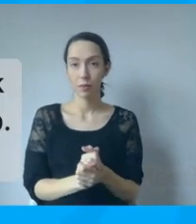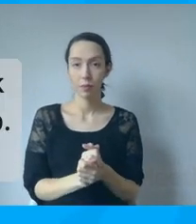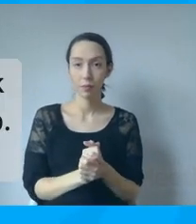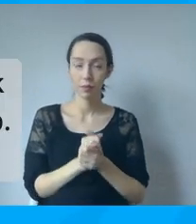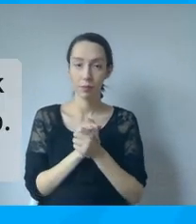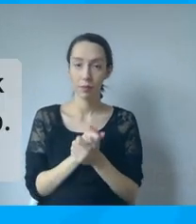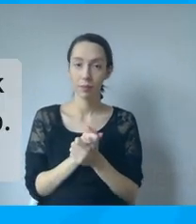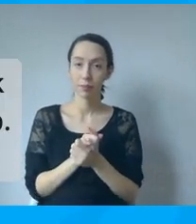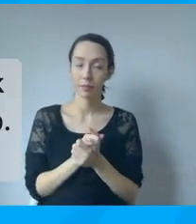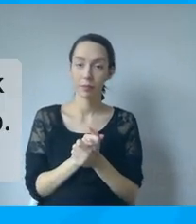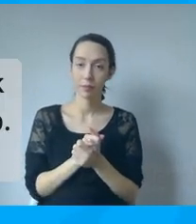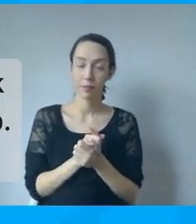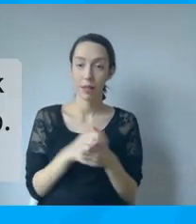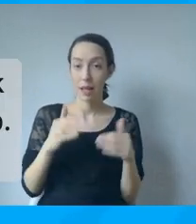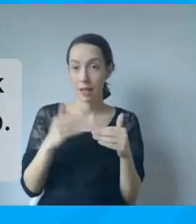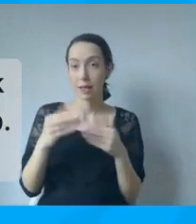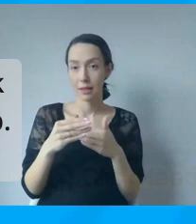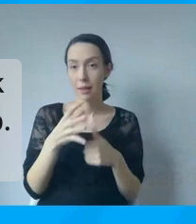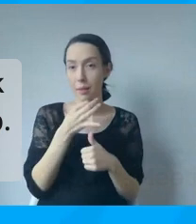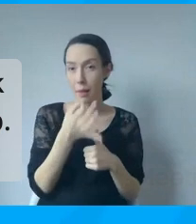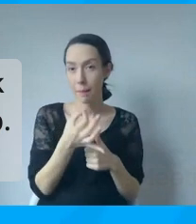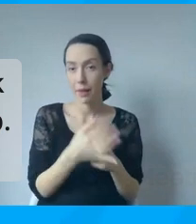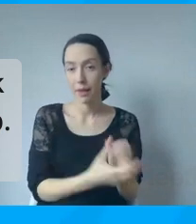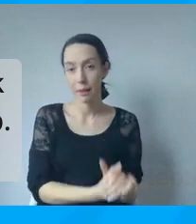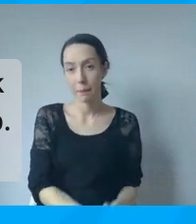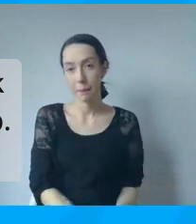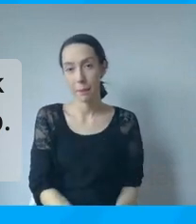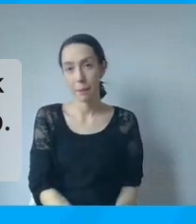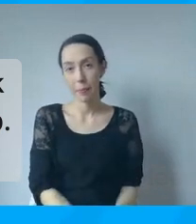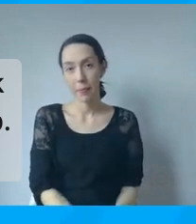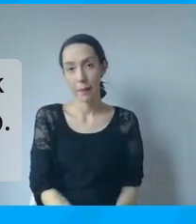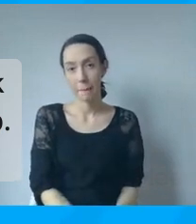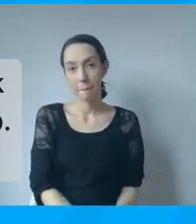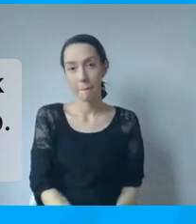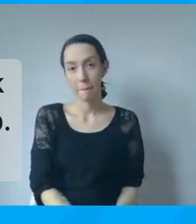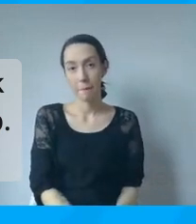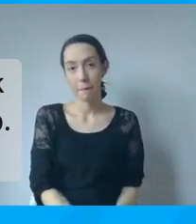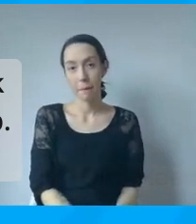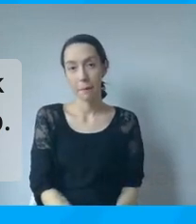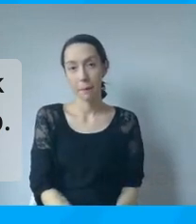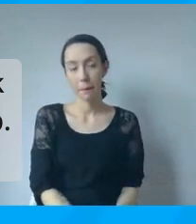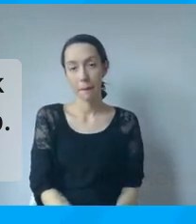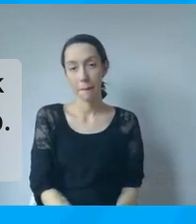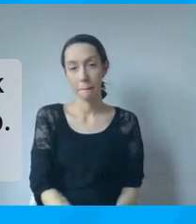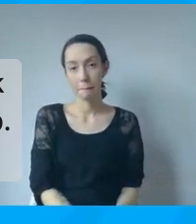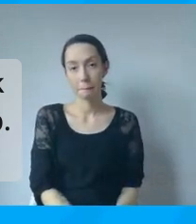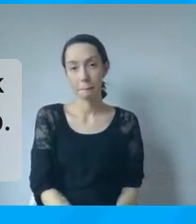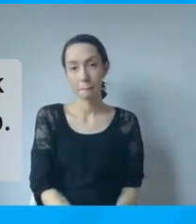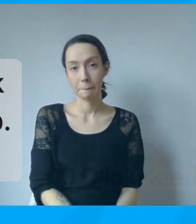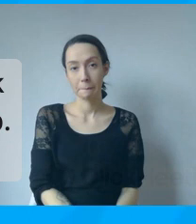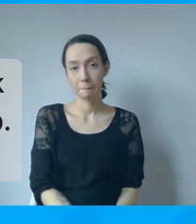Jeśli chodzi o poglądy polityczne, już tutaj patrzę, bo na przykład jak ktoś działa społecznie, na przykład w